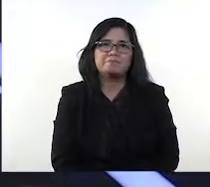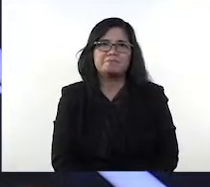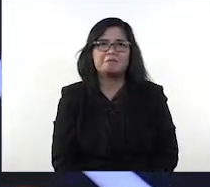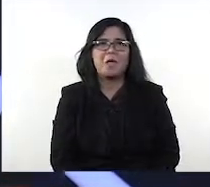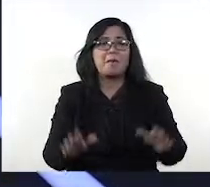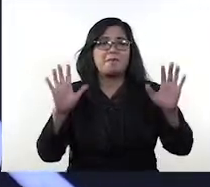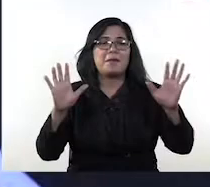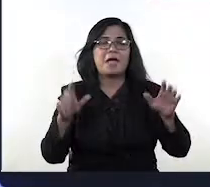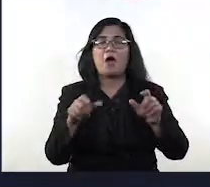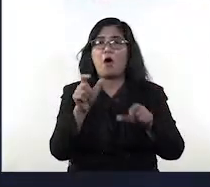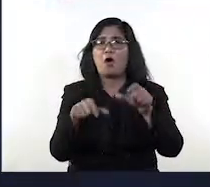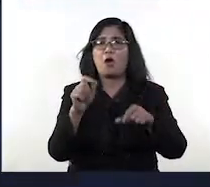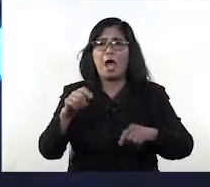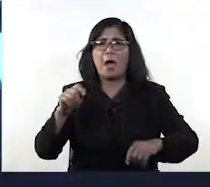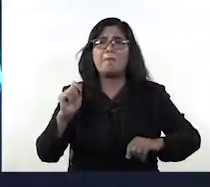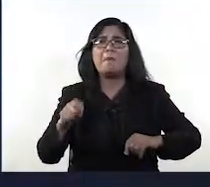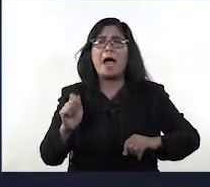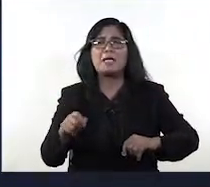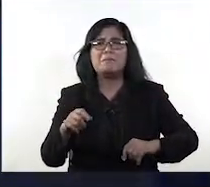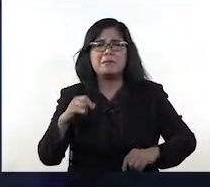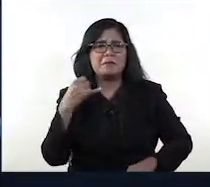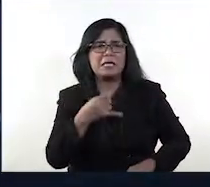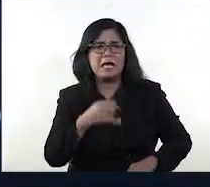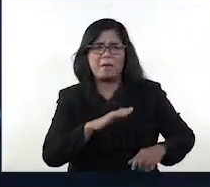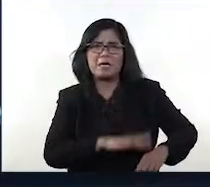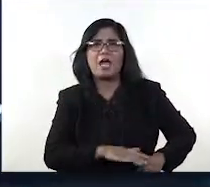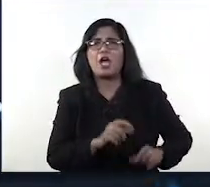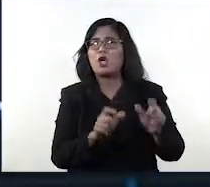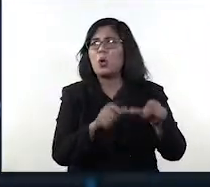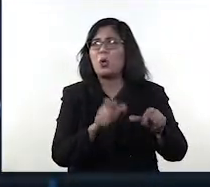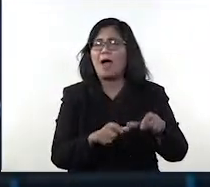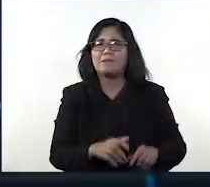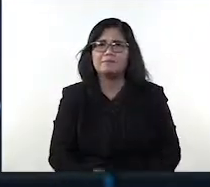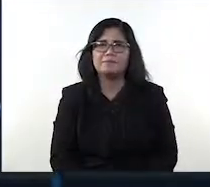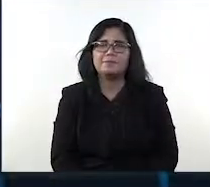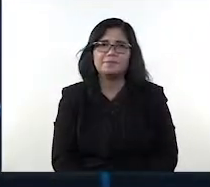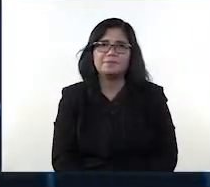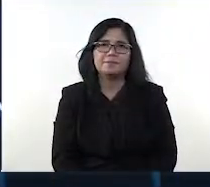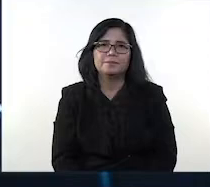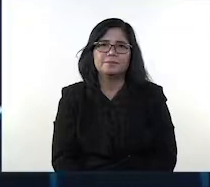Hai semuanya banyak orang yang suka menghakimi orang suka menghina orang suka merendahkan orang lain